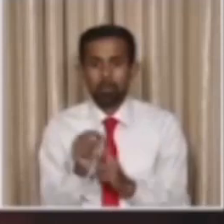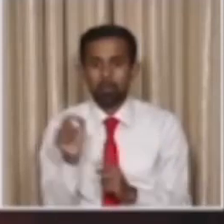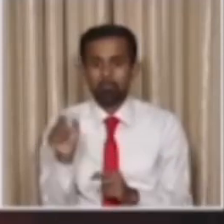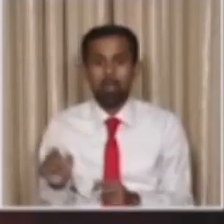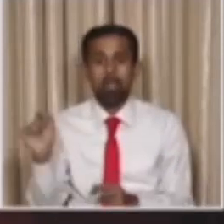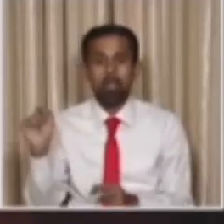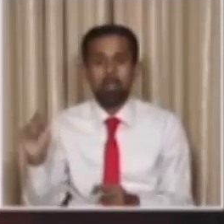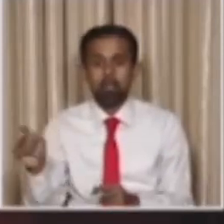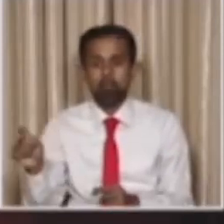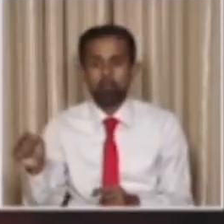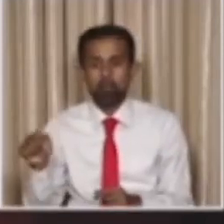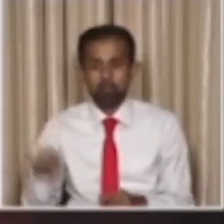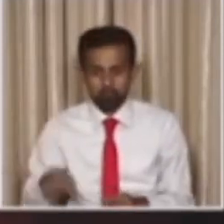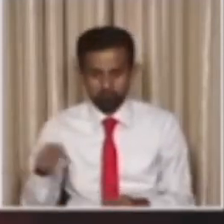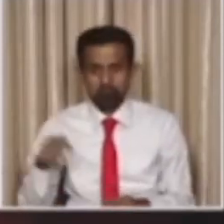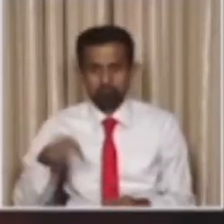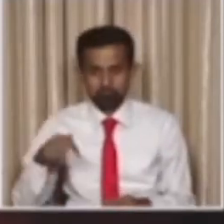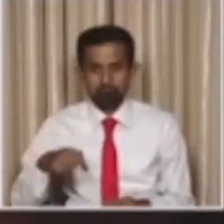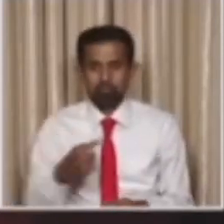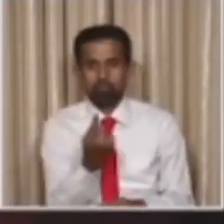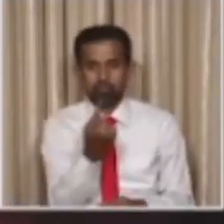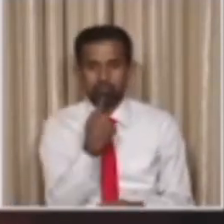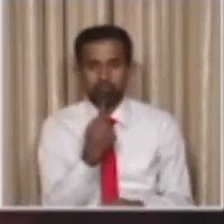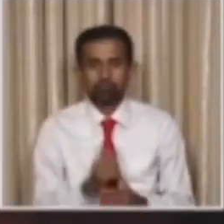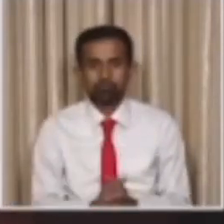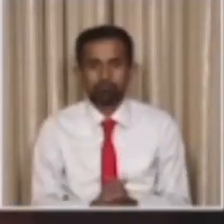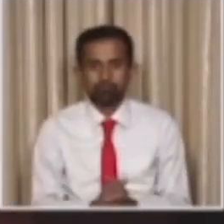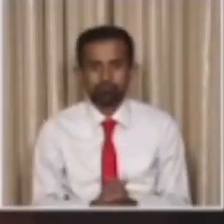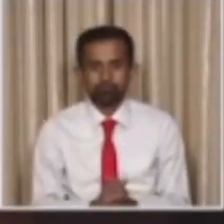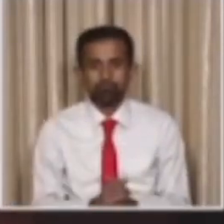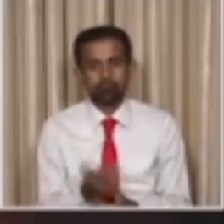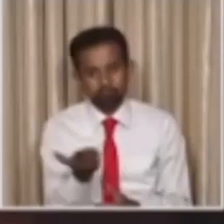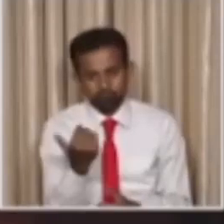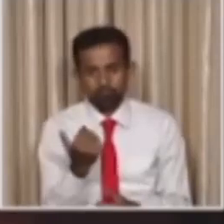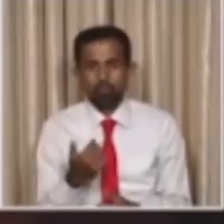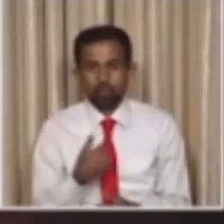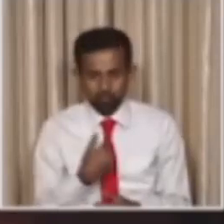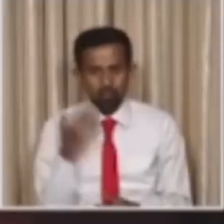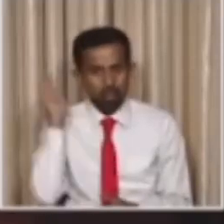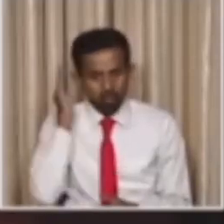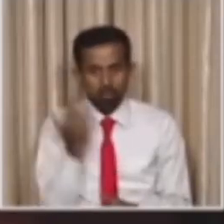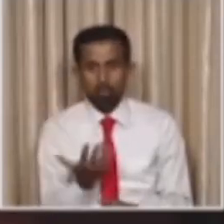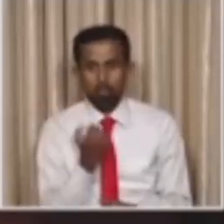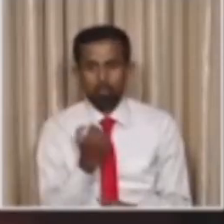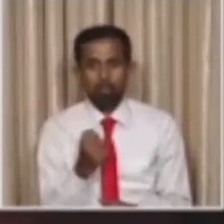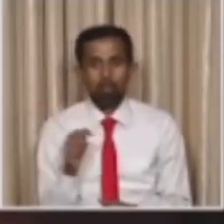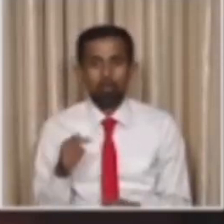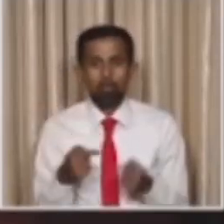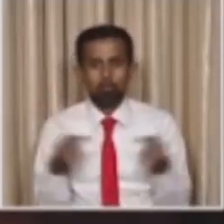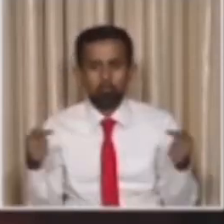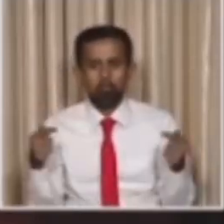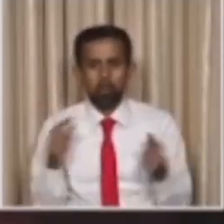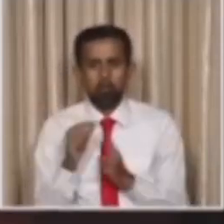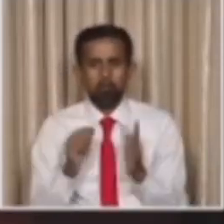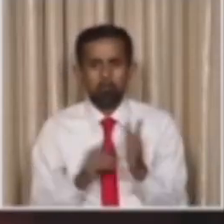කියන එක මේ සභාවේ සභාගත කරා ඒ දේ කරන්න අපිටත් දැනගන්න ඕන මොන විපක්ෂයේ මන්ත්‍රීවරයද